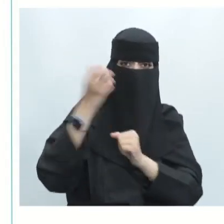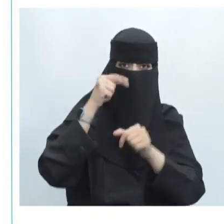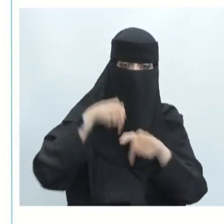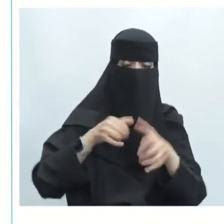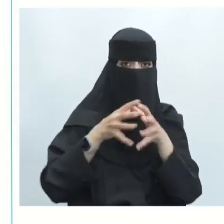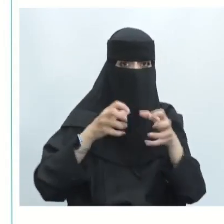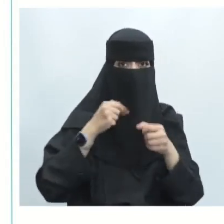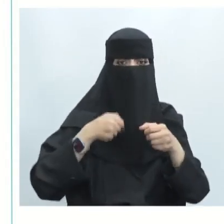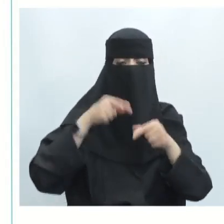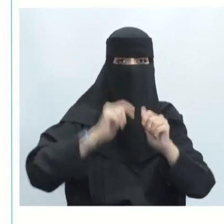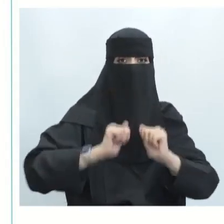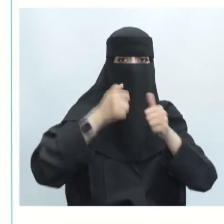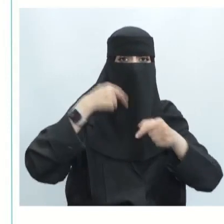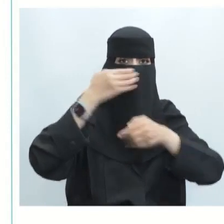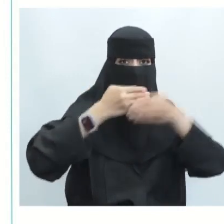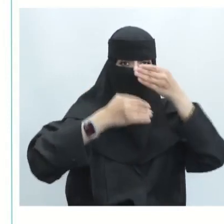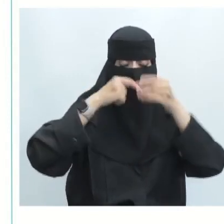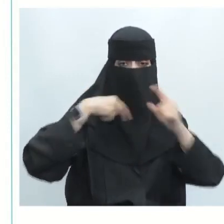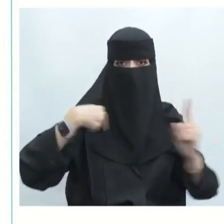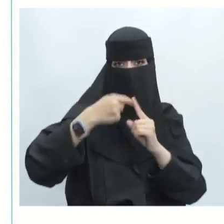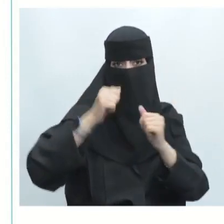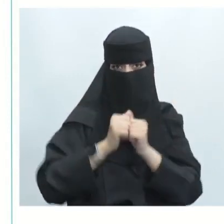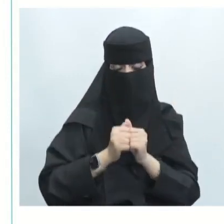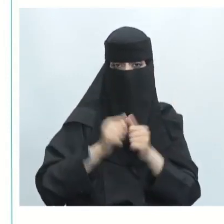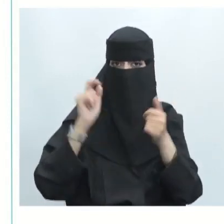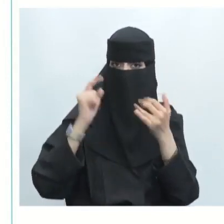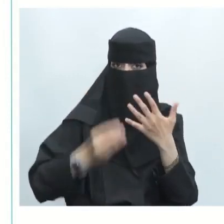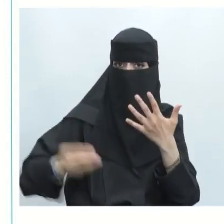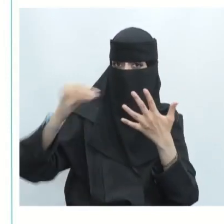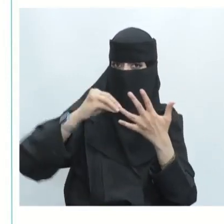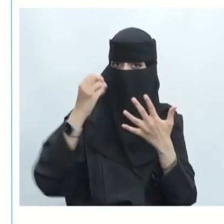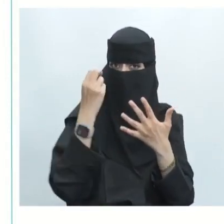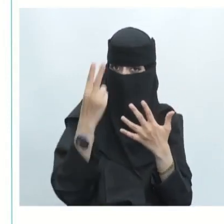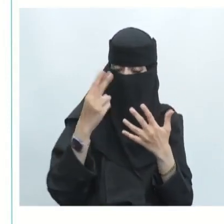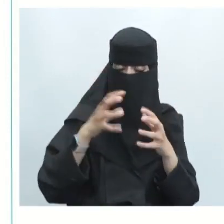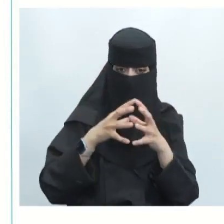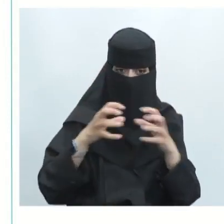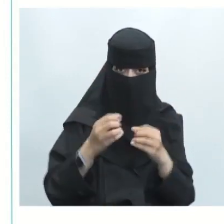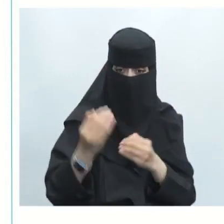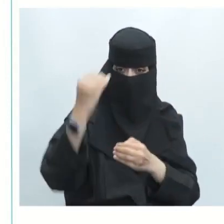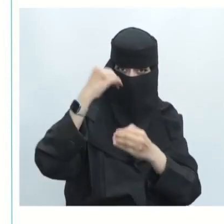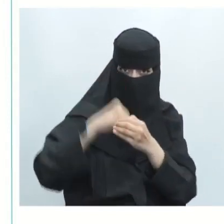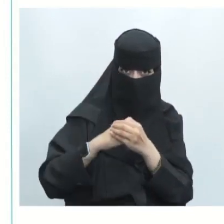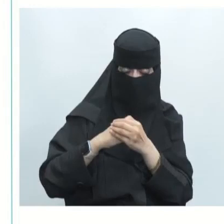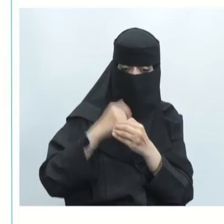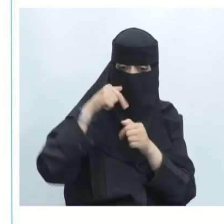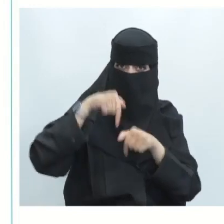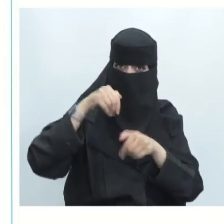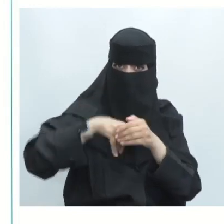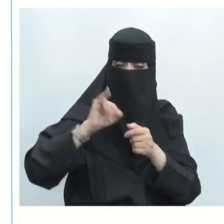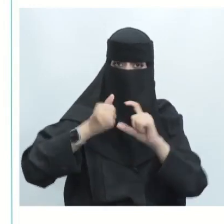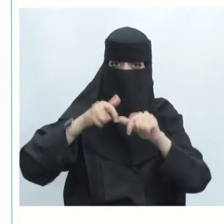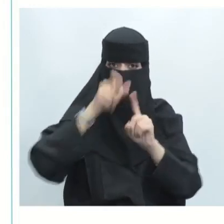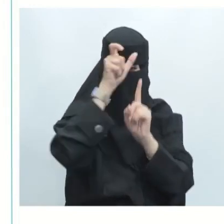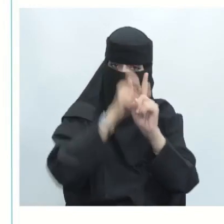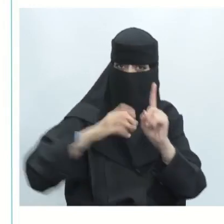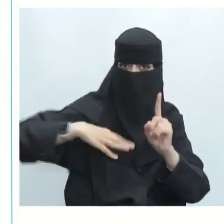تحليل لكي نبني عليها اهدافنا الخطوه الثانيه التحليل الداخلي اذا داخل المنظمه يدرس المديرون